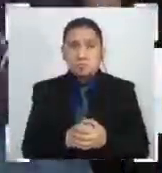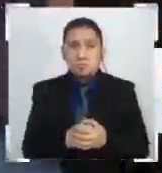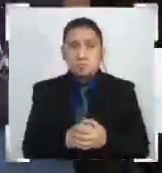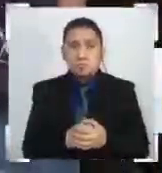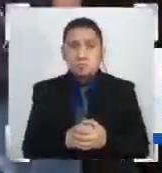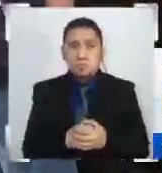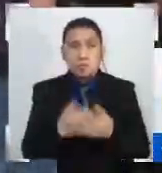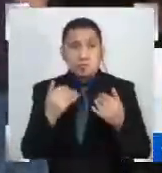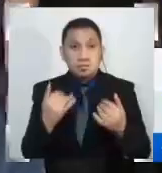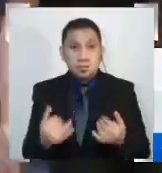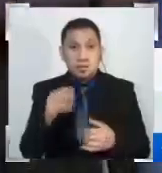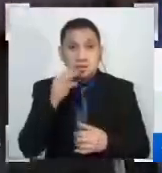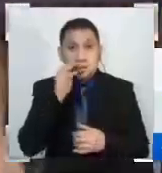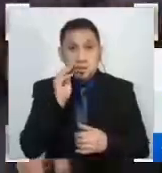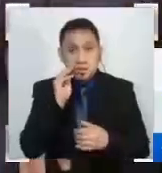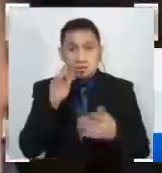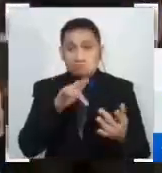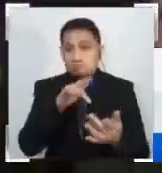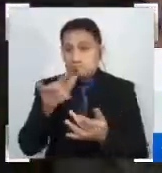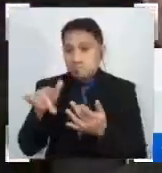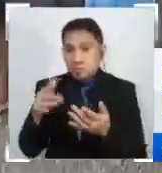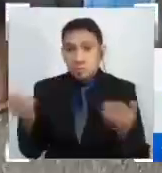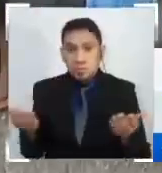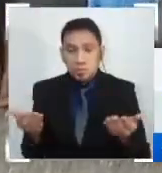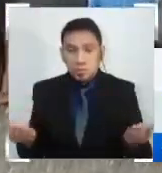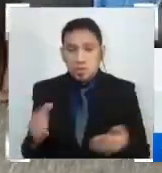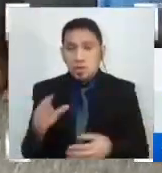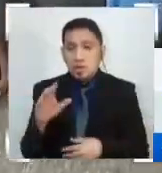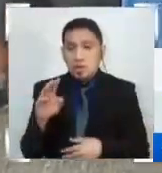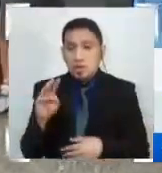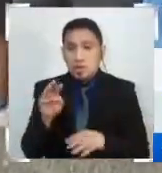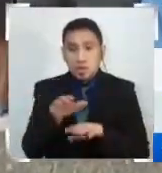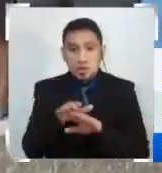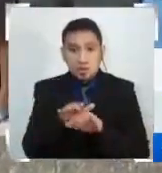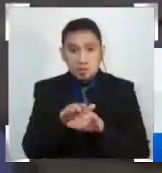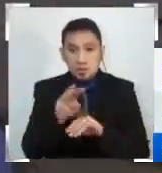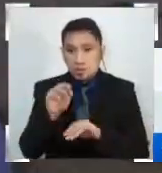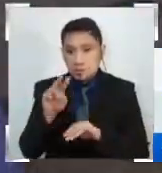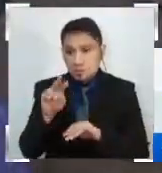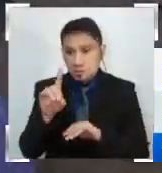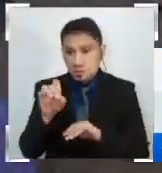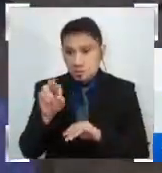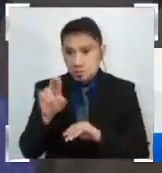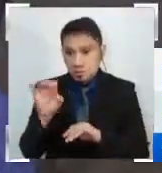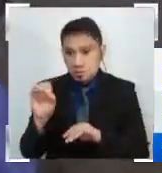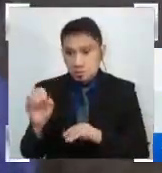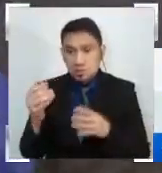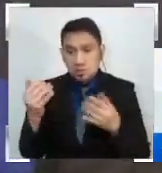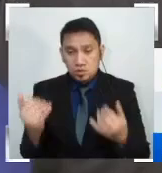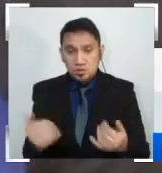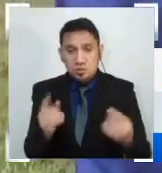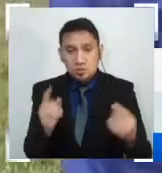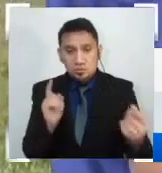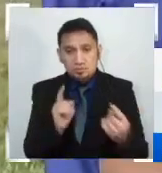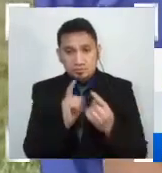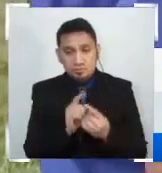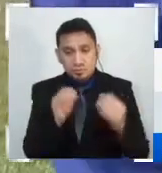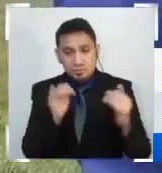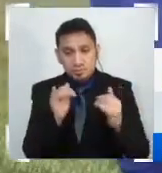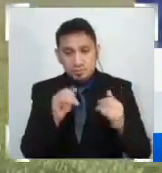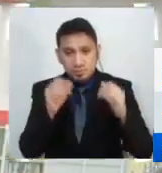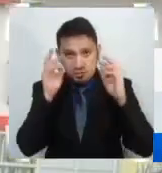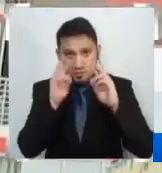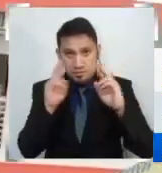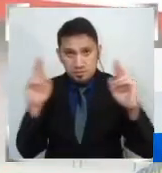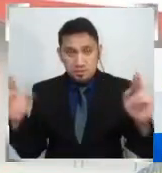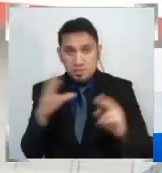Iniikot din ni Pacquiao ang ilang bayan sa Oriental Mindoro. Sa Bungabong, nakipagpulong siya kay Mayor Elgin Malaluan at nagsalita sa harap ng